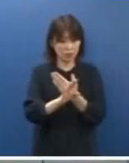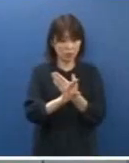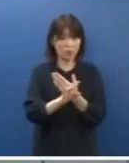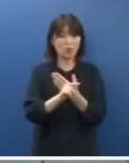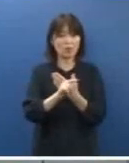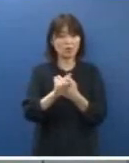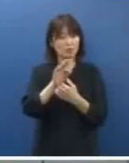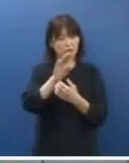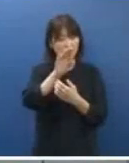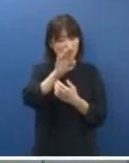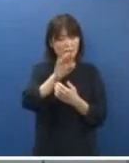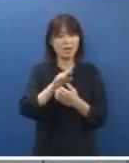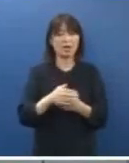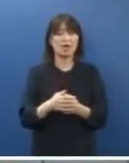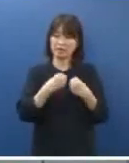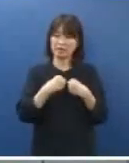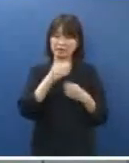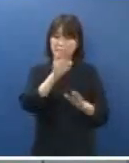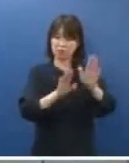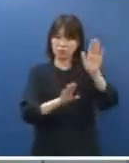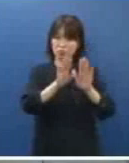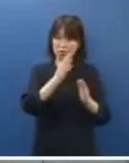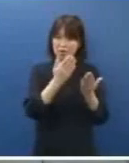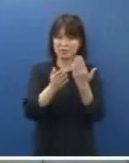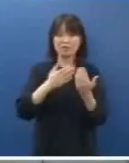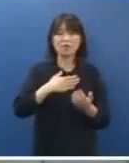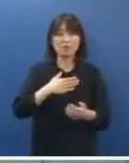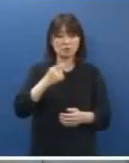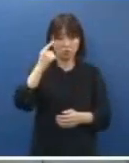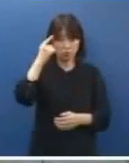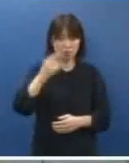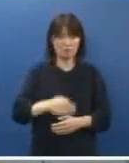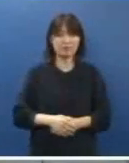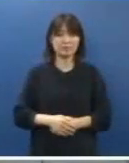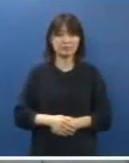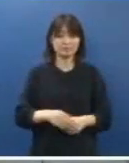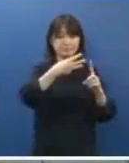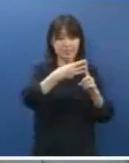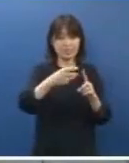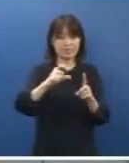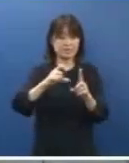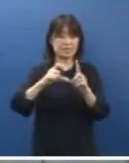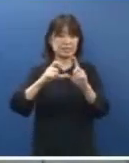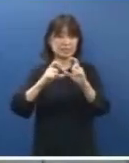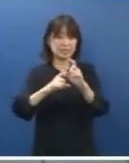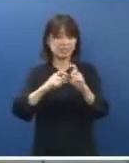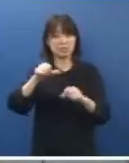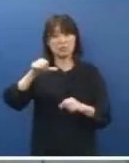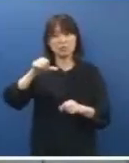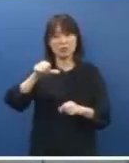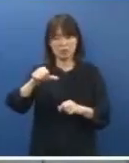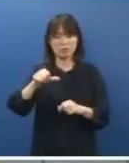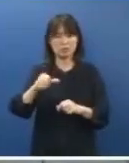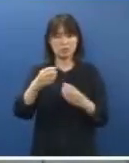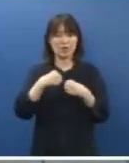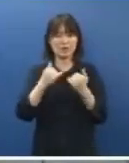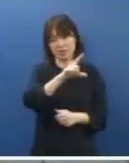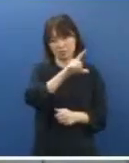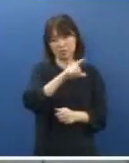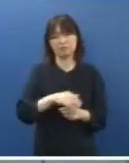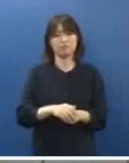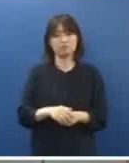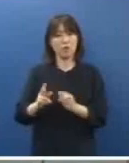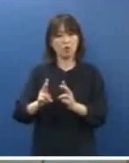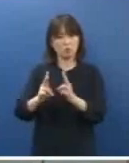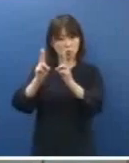感染動向が見えてくる可能性があること、それからこの EG5 が少なくとも上がってきてまして、これ都市部はもっと上がってると思います。